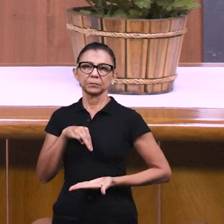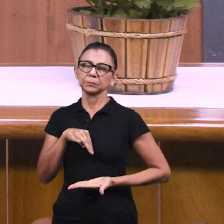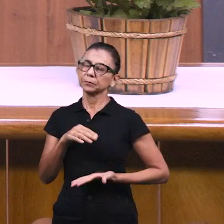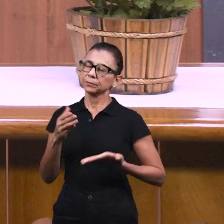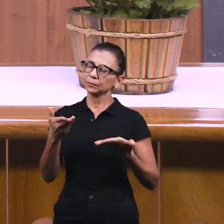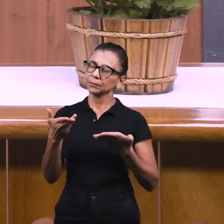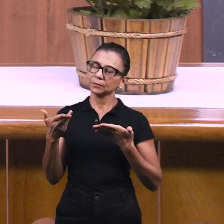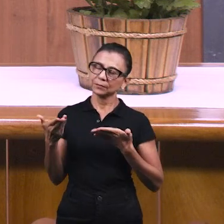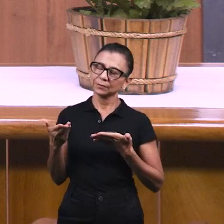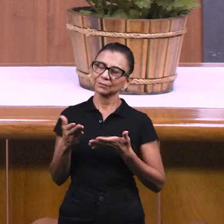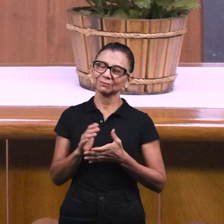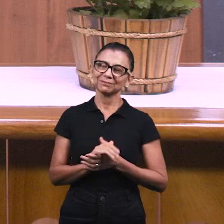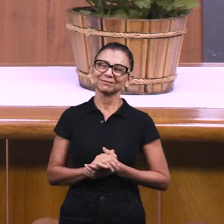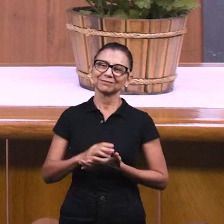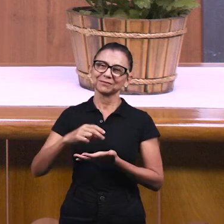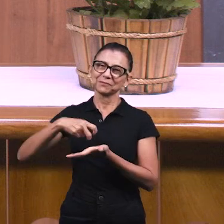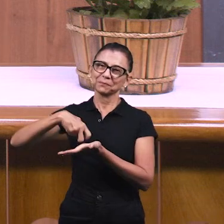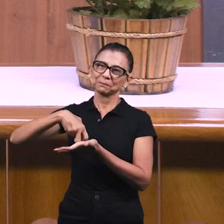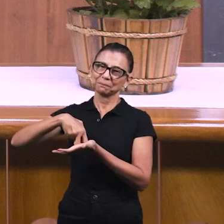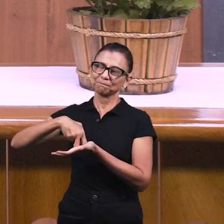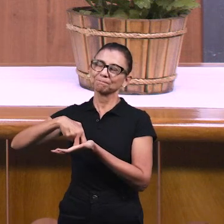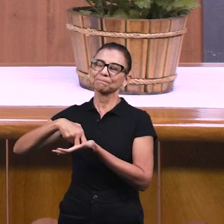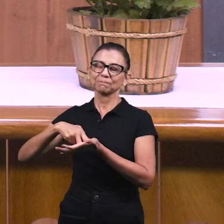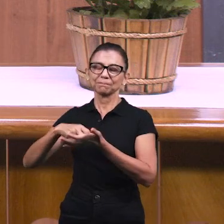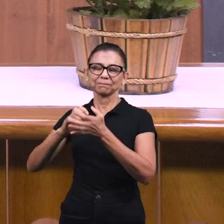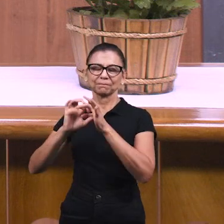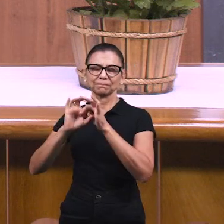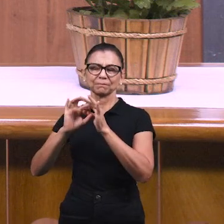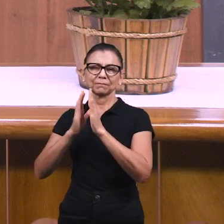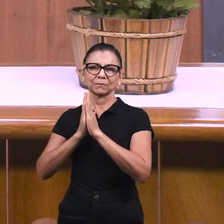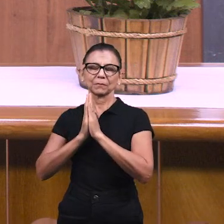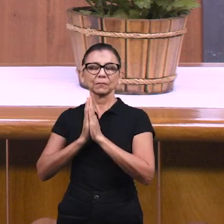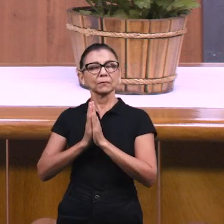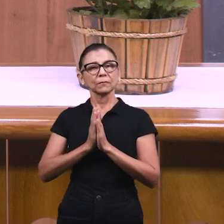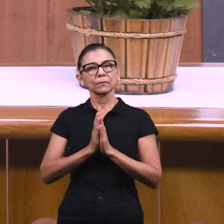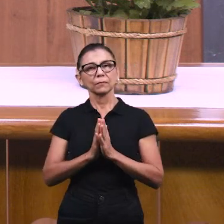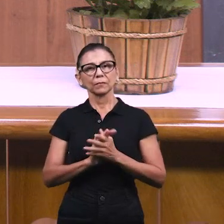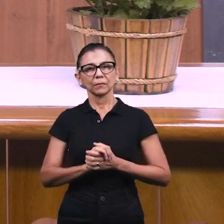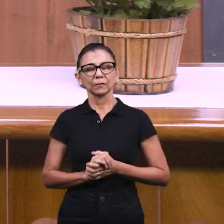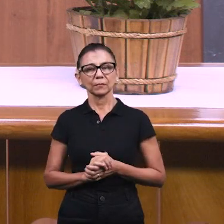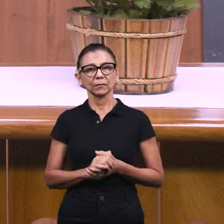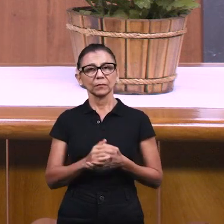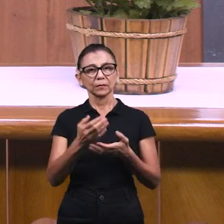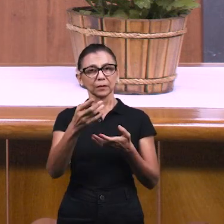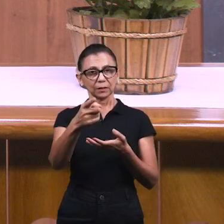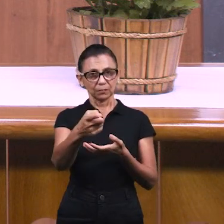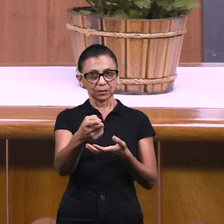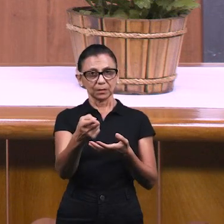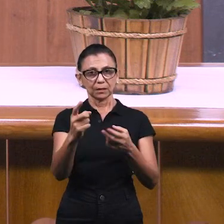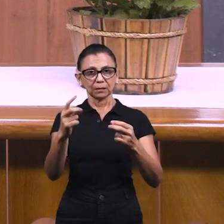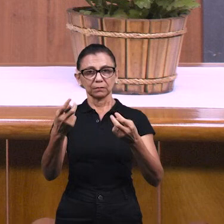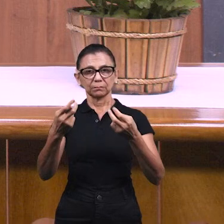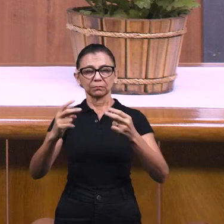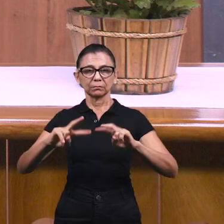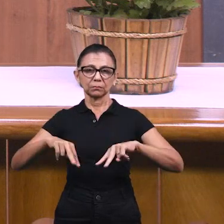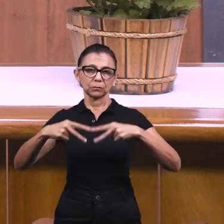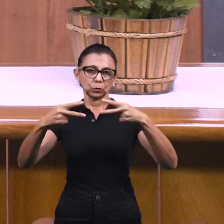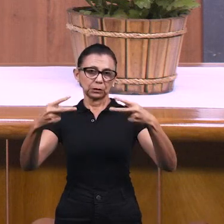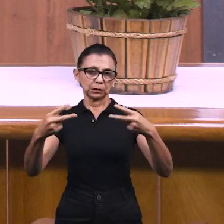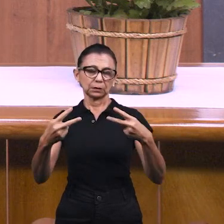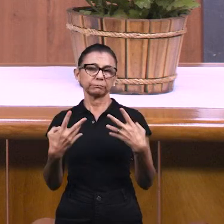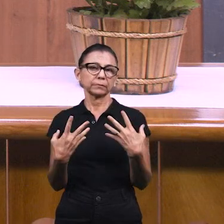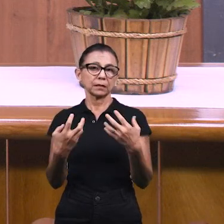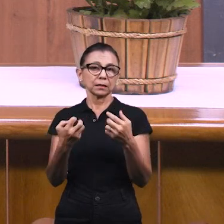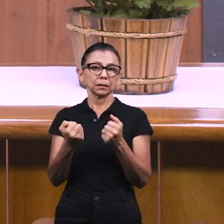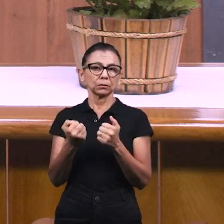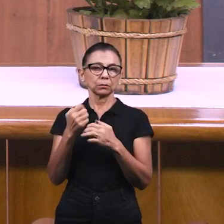maintenant, j'invite à ce qu'ils se mettent à genoux pour ce mode de prière et à vous qui avez reçu un lien, avez reçu le lien,